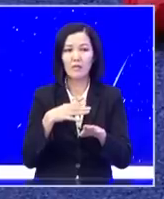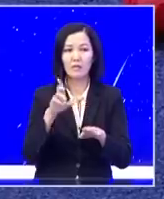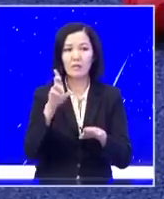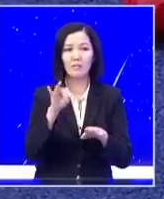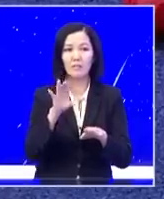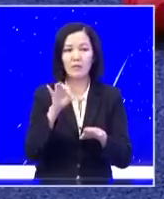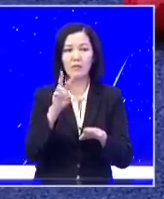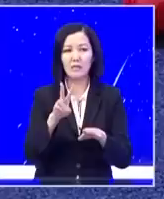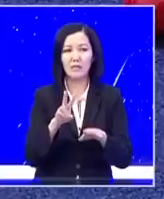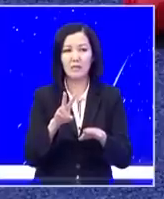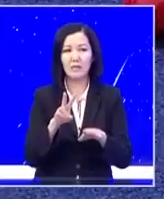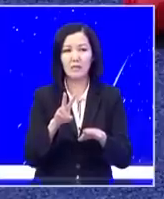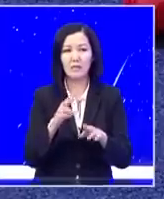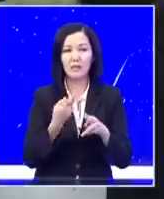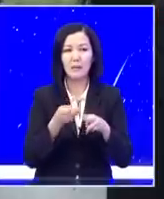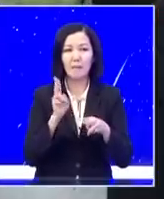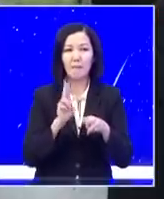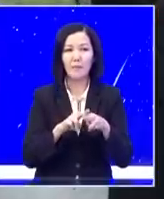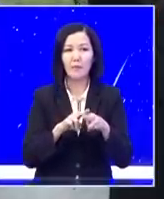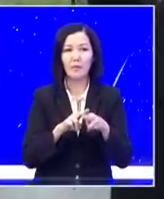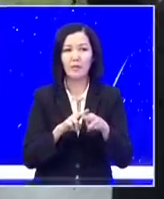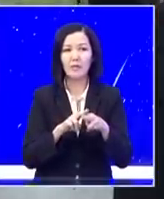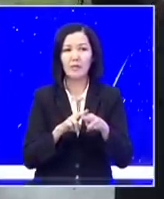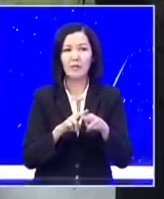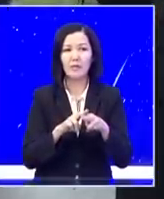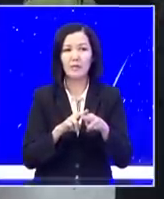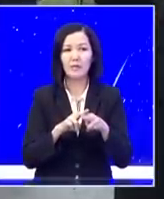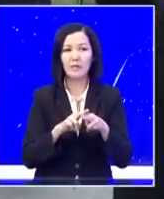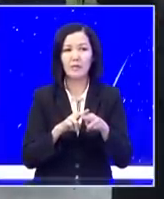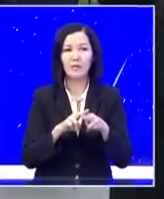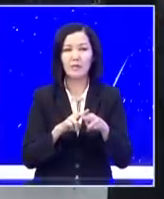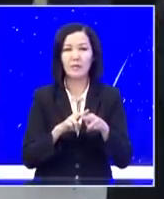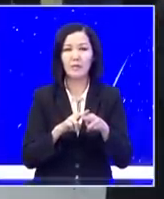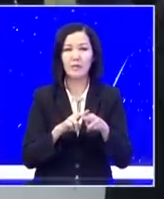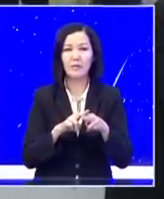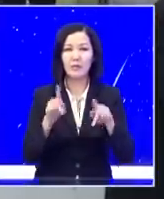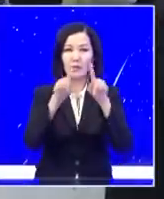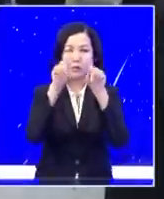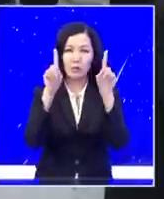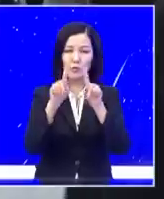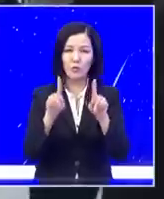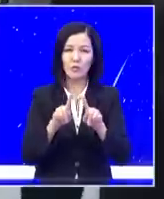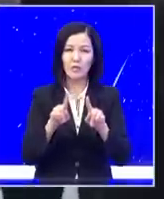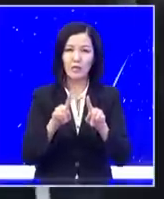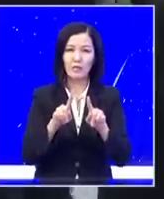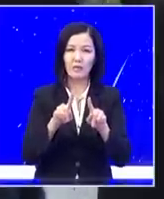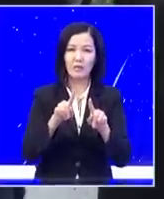Бейсен бұл айтар едім, аққан жұлдыздай болды өмірі.